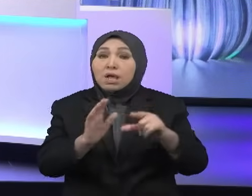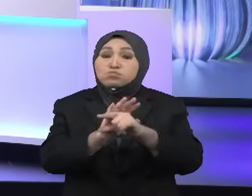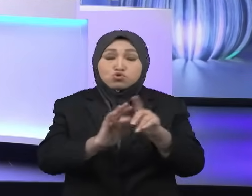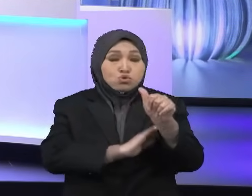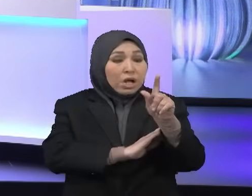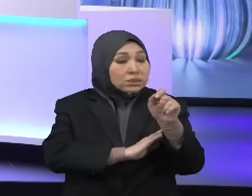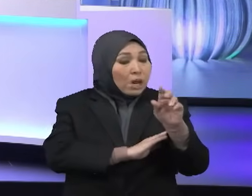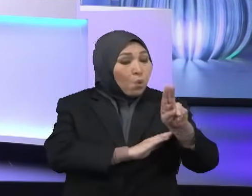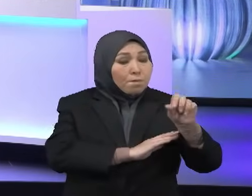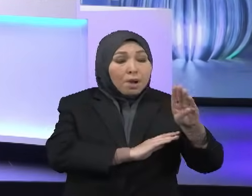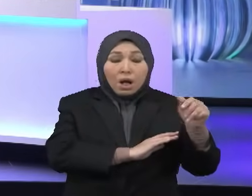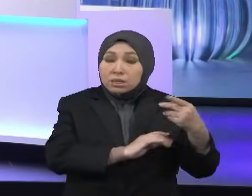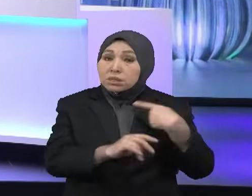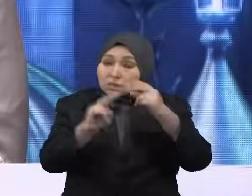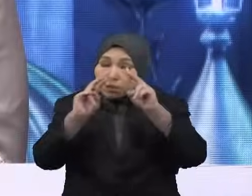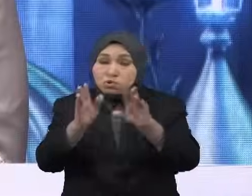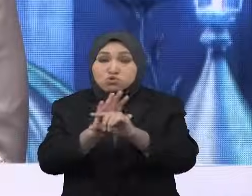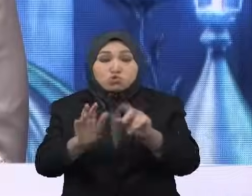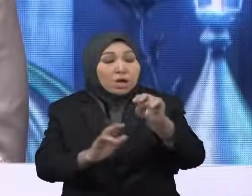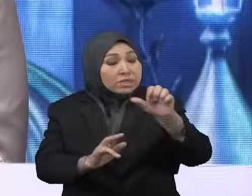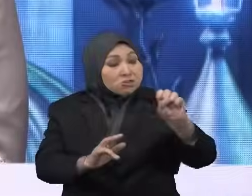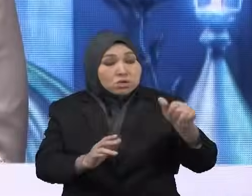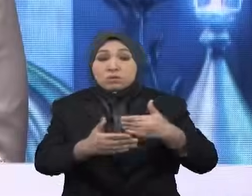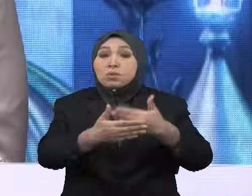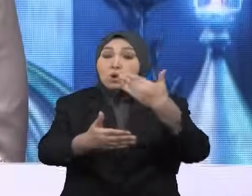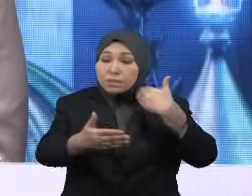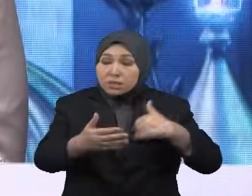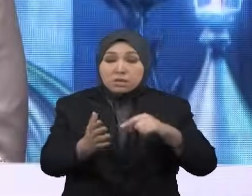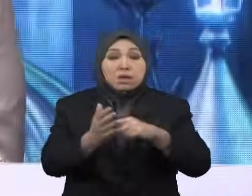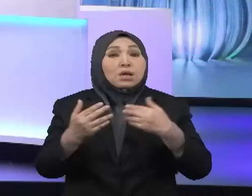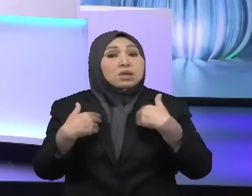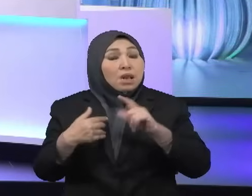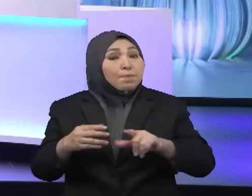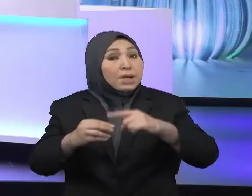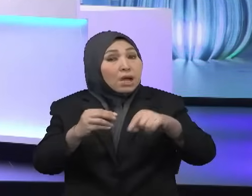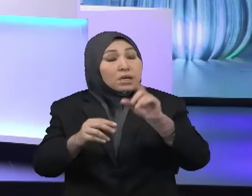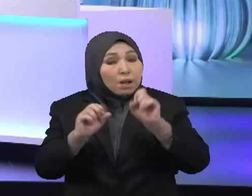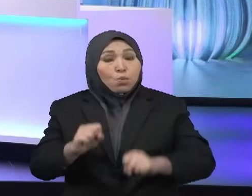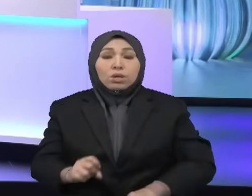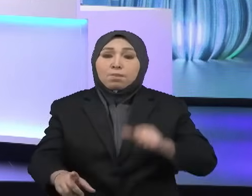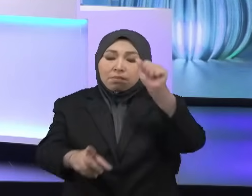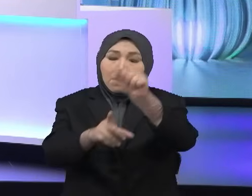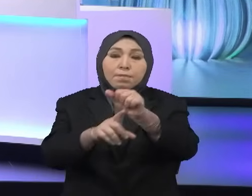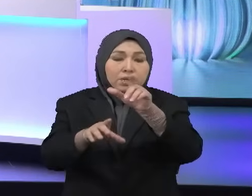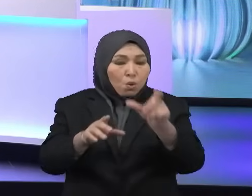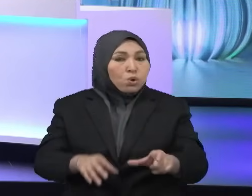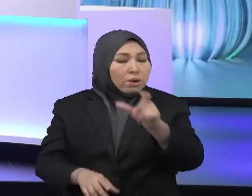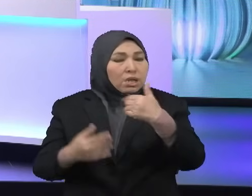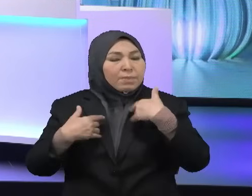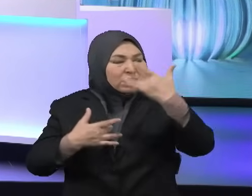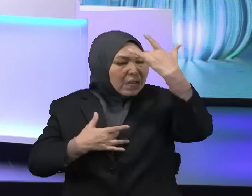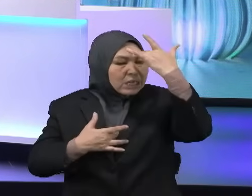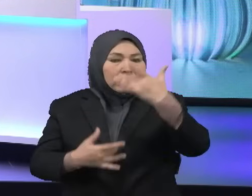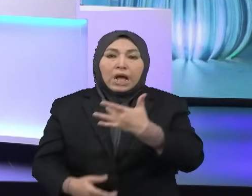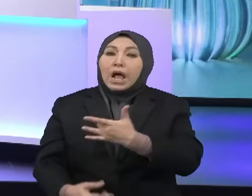At-Taubah ataupun kalau kita lihat dalam surah An-Nisa sebelum ini, ini adalah perkara yang boleh kena kepada orang-orang yang ada penyakit hati,